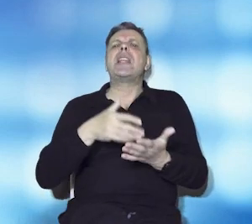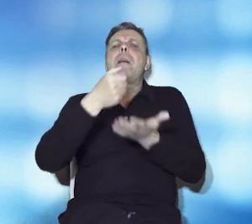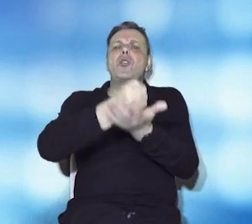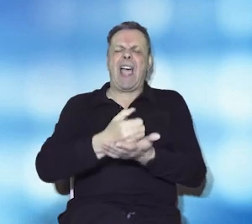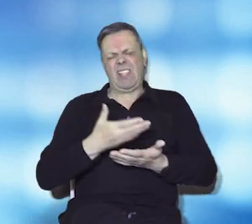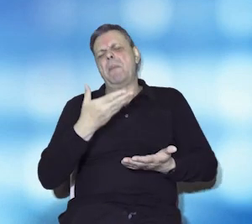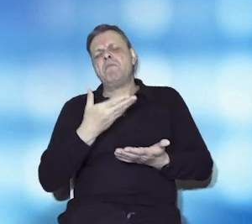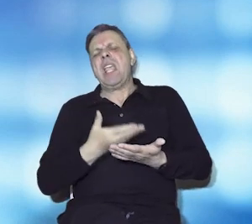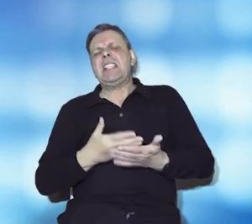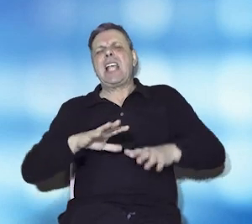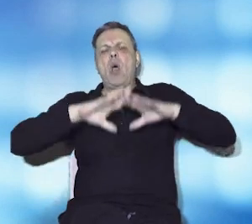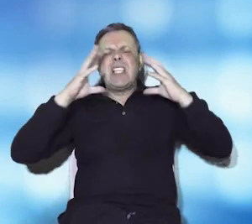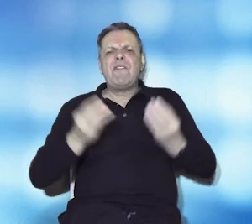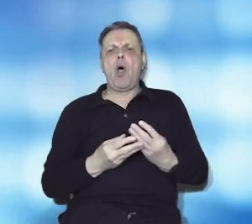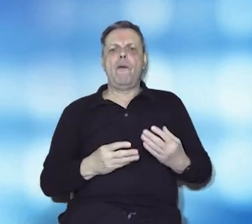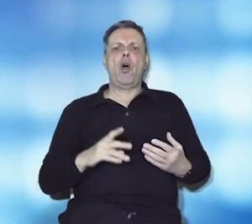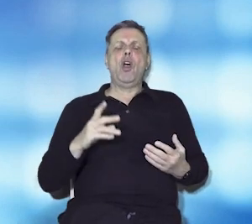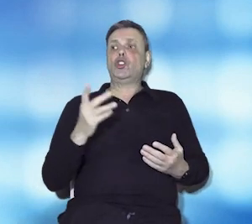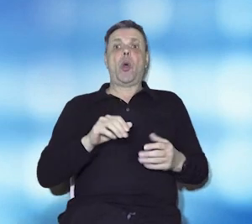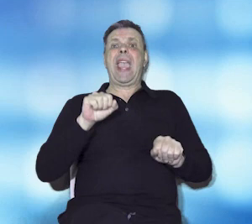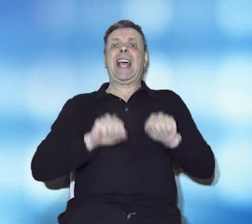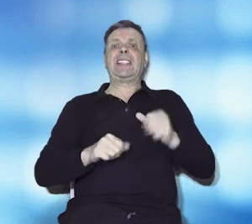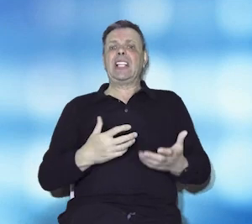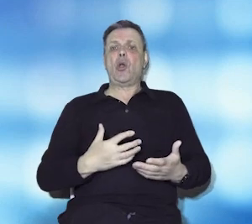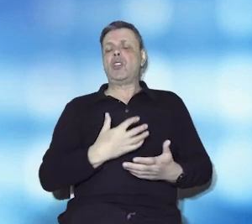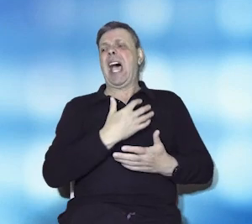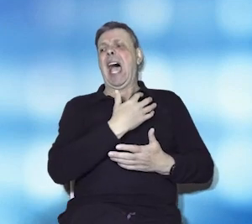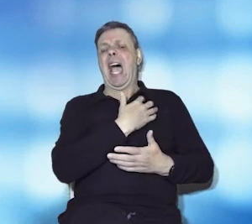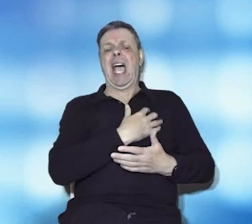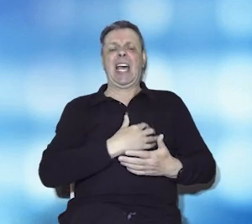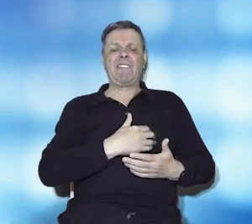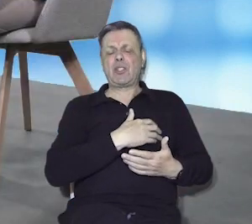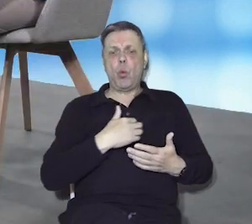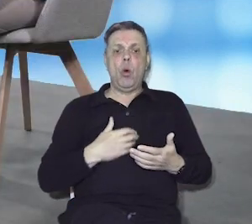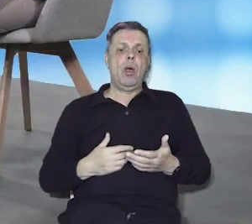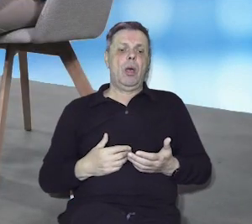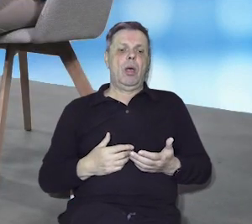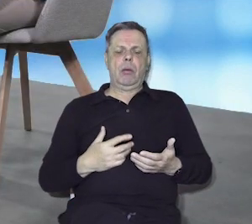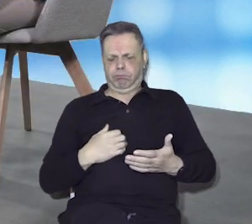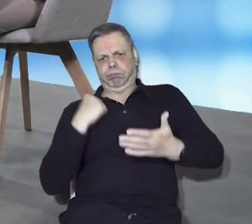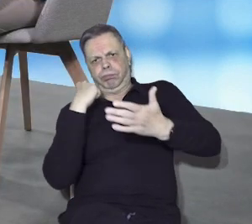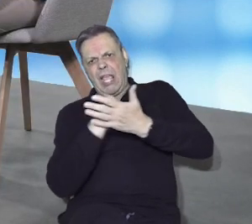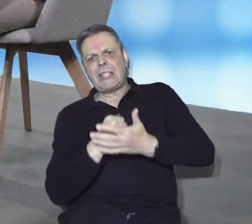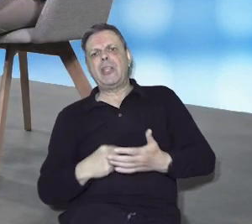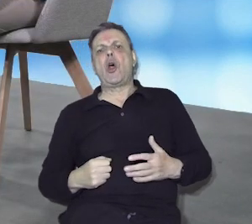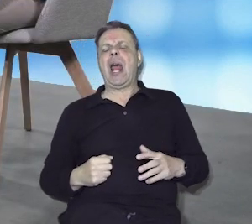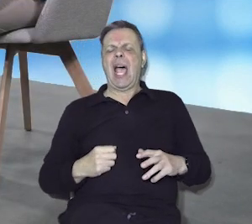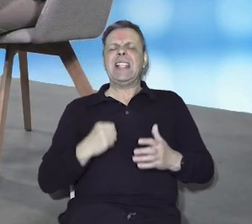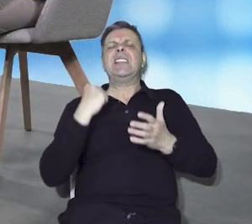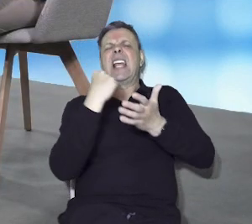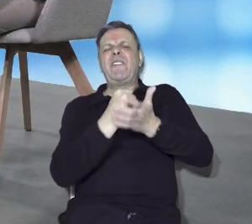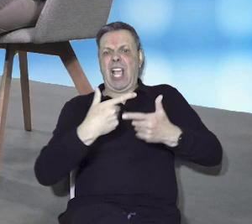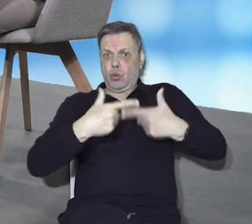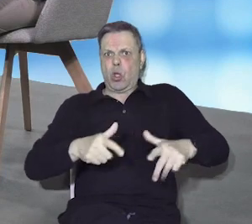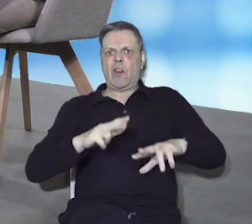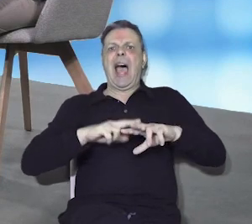sve ovo, recimo, što nije karakteristično za Hrvatsku, HASAP u startu od početka na certifikaciju. Sam išao na HASAP certifikaciju s time